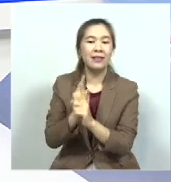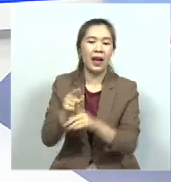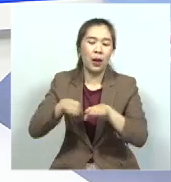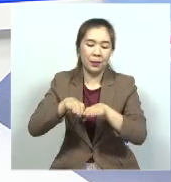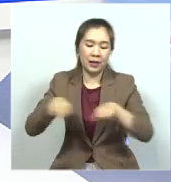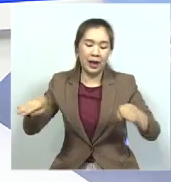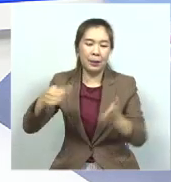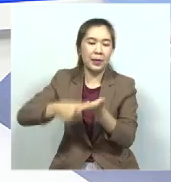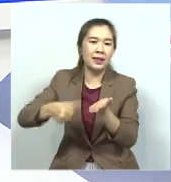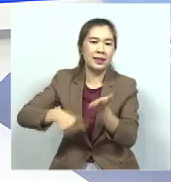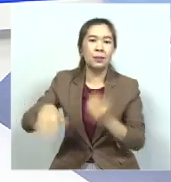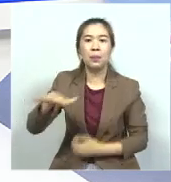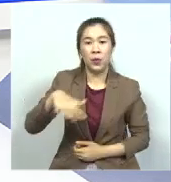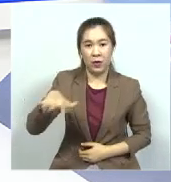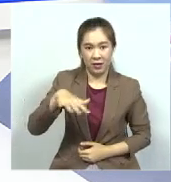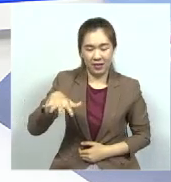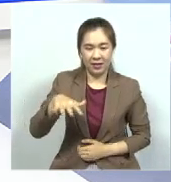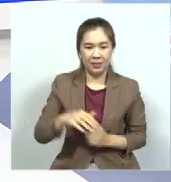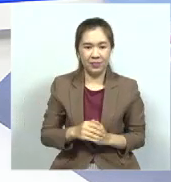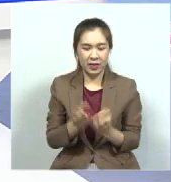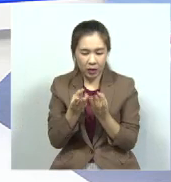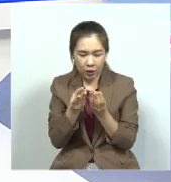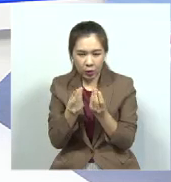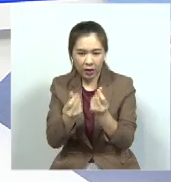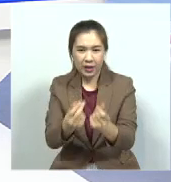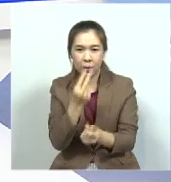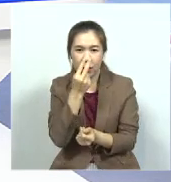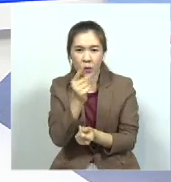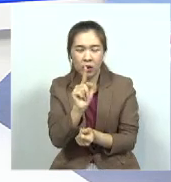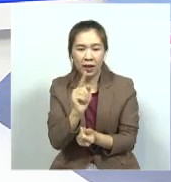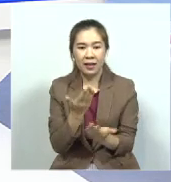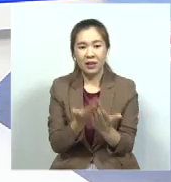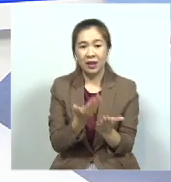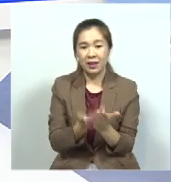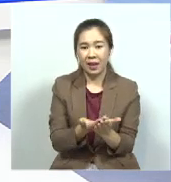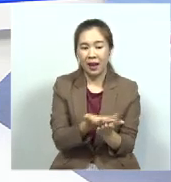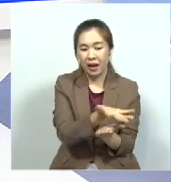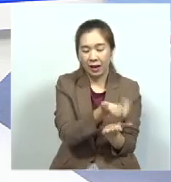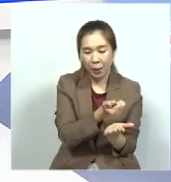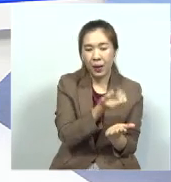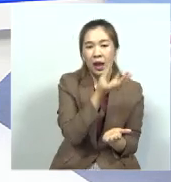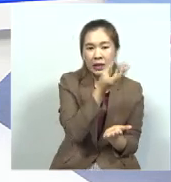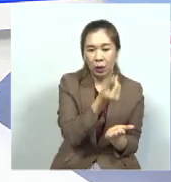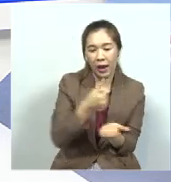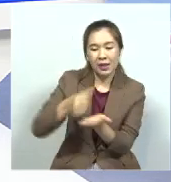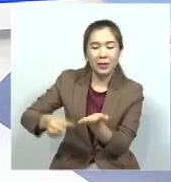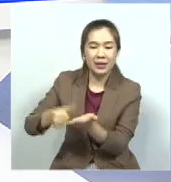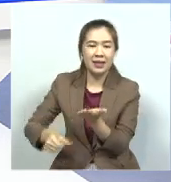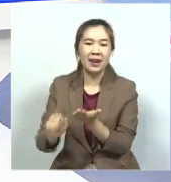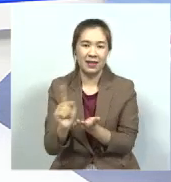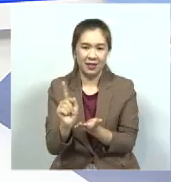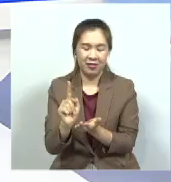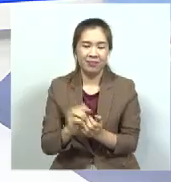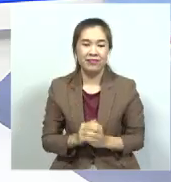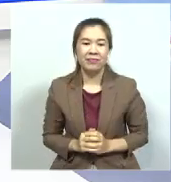ป็นฐานภาษีปกติอยู่แล้ว ใช่และยิ่งถ้าเดี๋ยวมาฟังตัวเลขว่าต้องมีรายได้เท่าไหร่ถึงจะเสียภาษีเนี่ยน่าจะมีความเข้าใจม